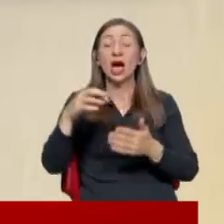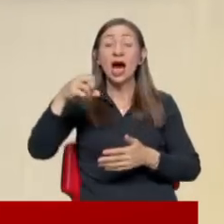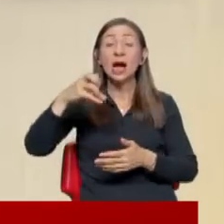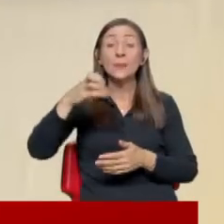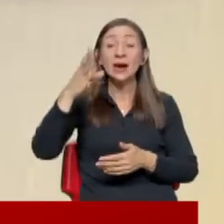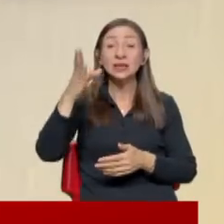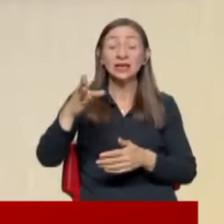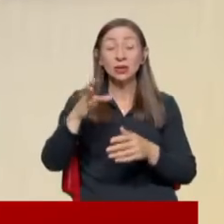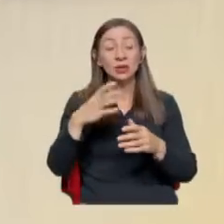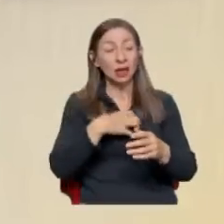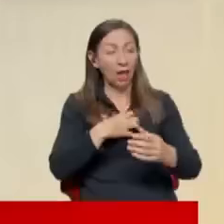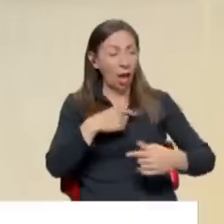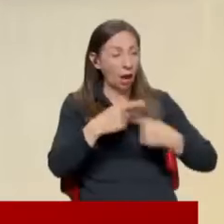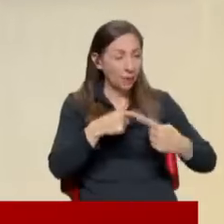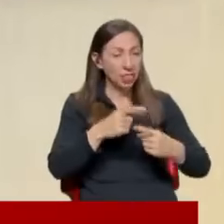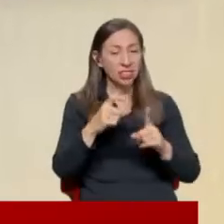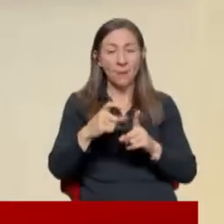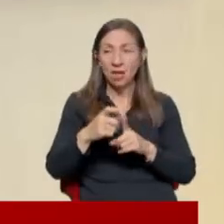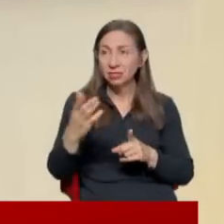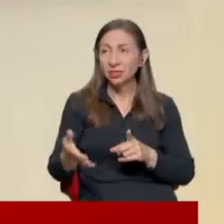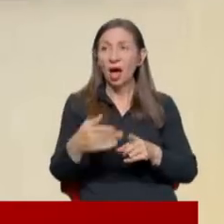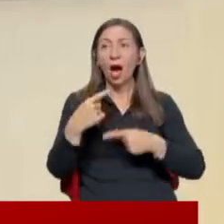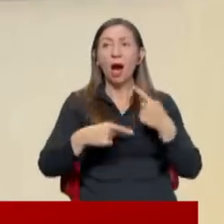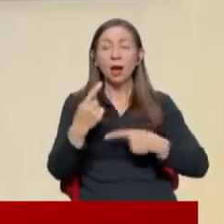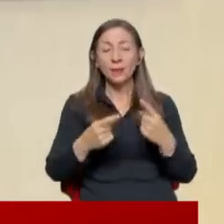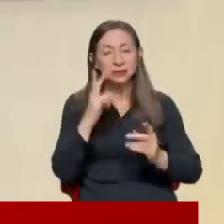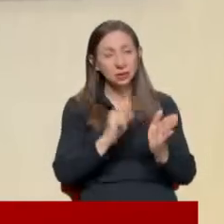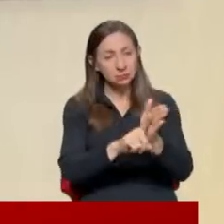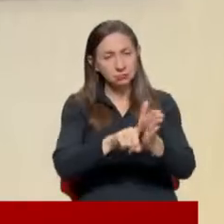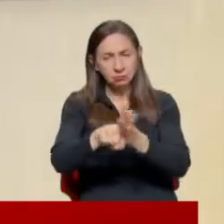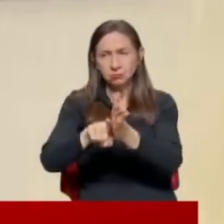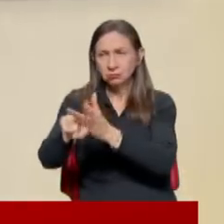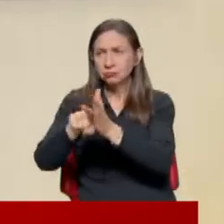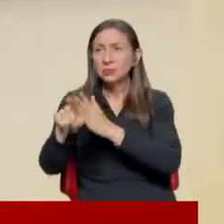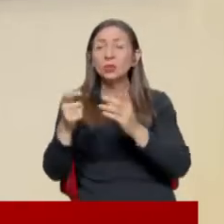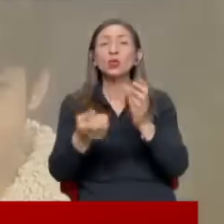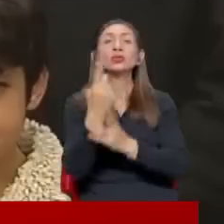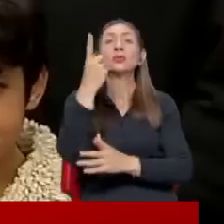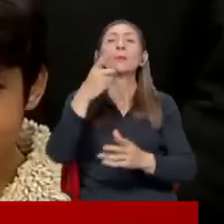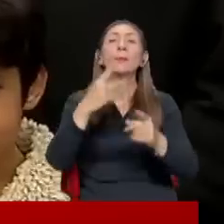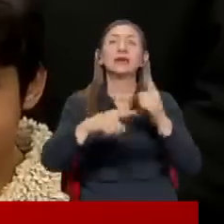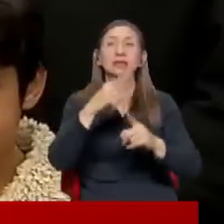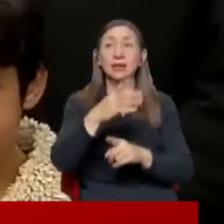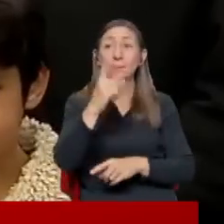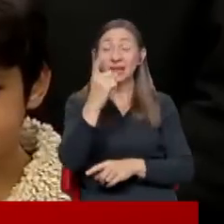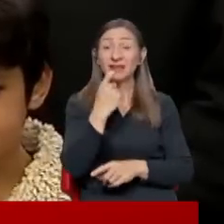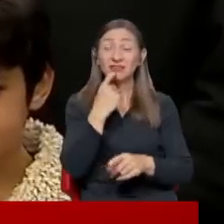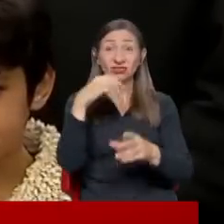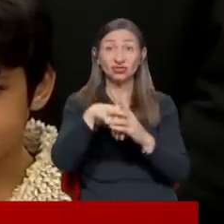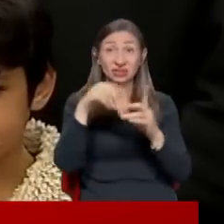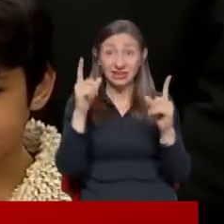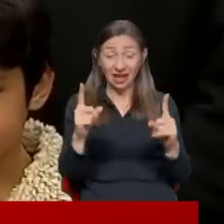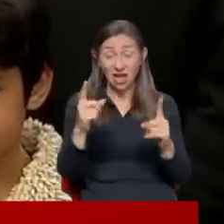Parti dünürleri, damatları, akrabayı zengin etmek için kurulmuş bir partidir. Bir yıl